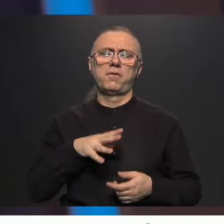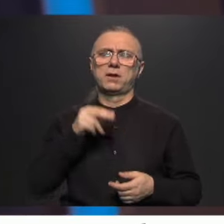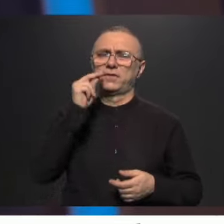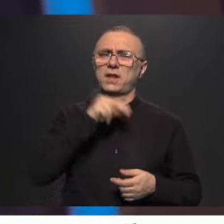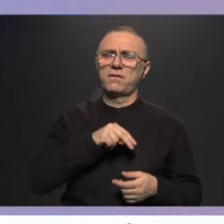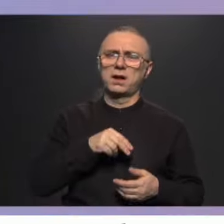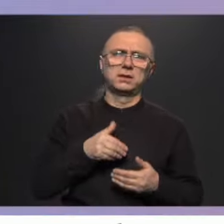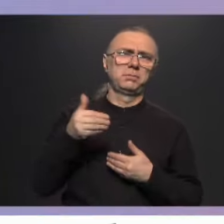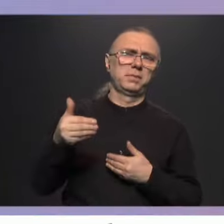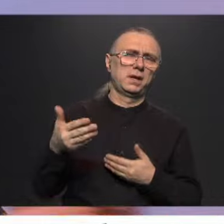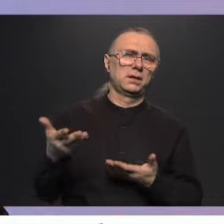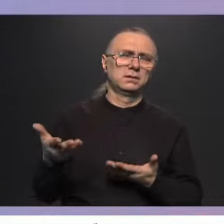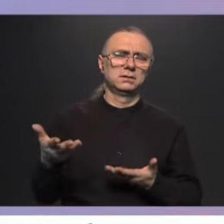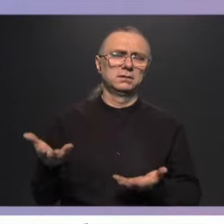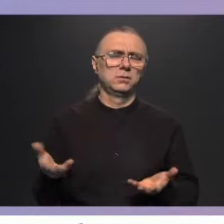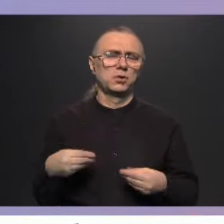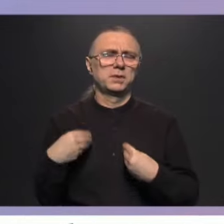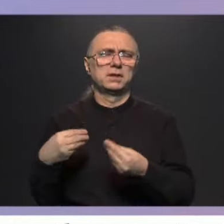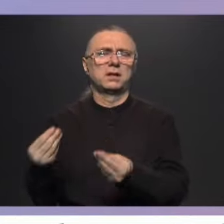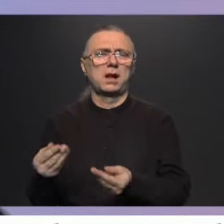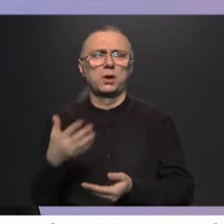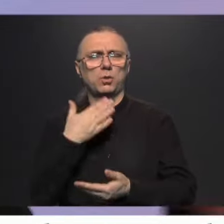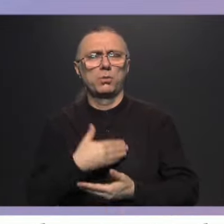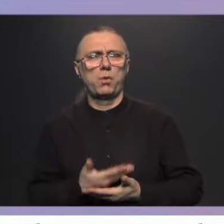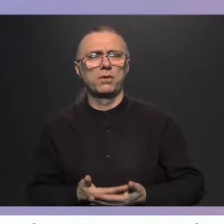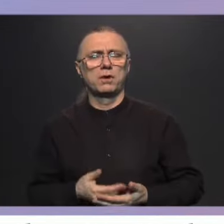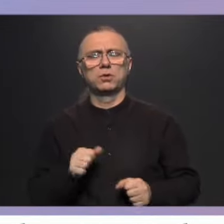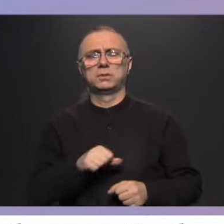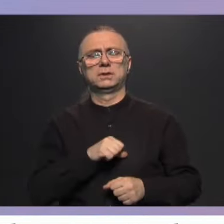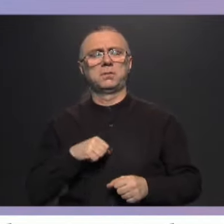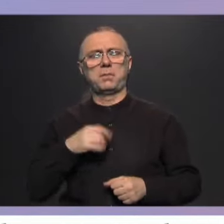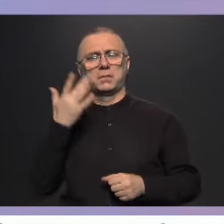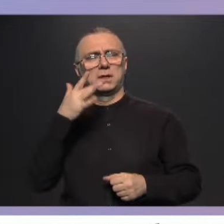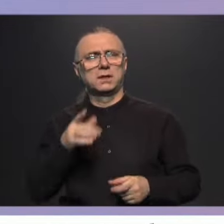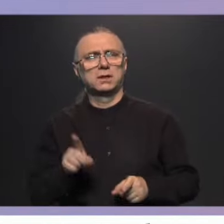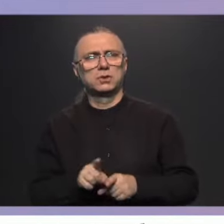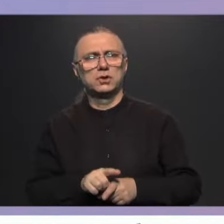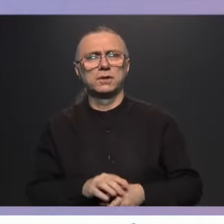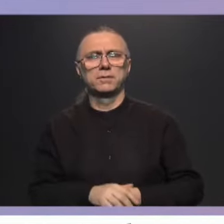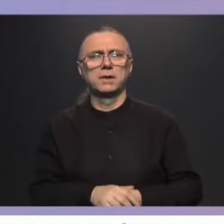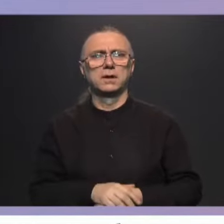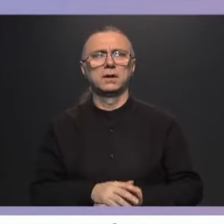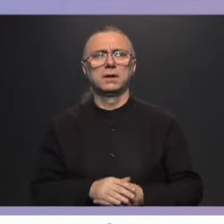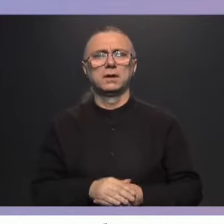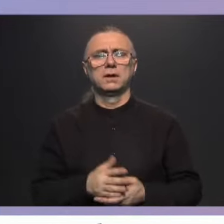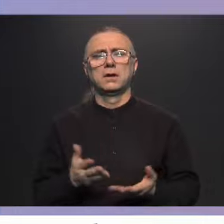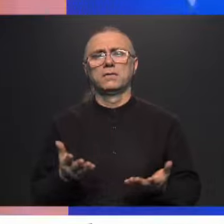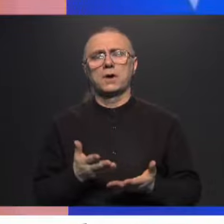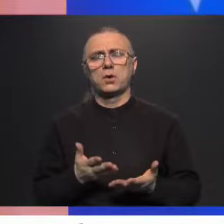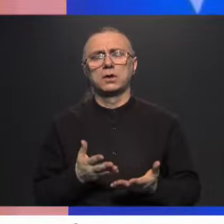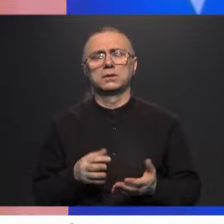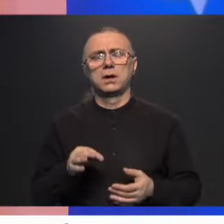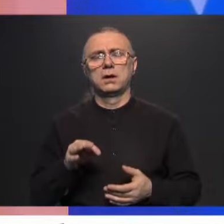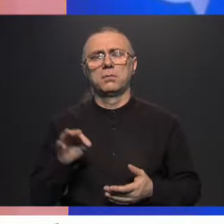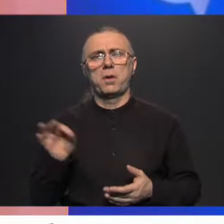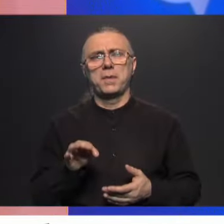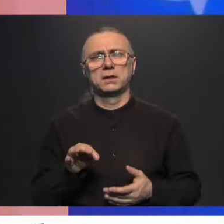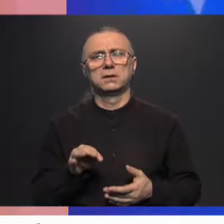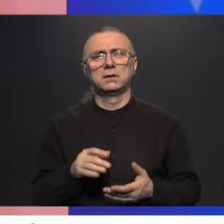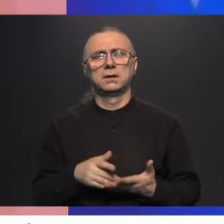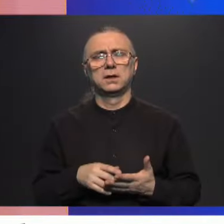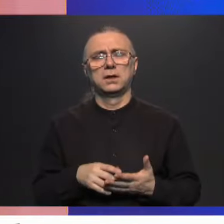виноваты, где-то не додали любовь. Может быть, сама материлась, научила. Ну, ты же меня научила. Вот. И в какой-то момент они дают заднюю и становятся